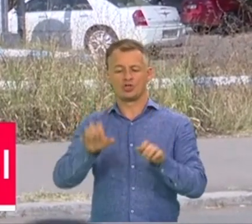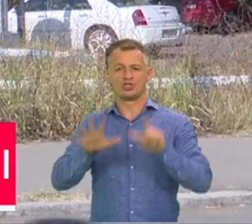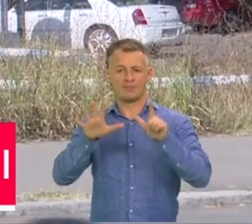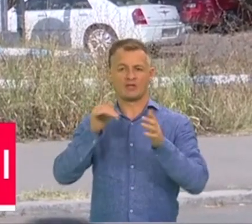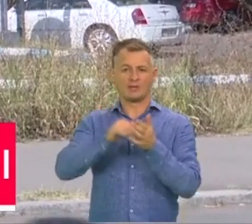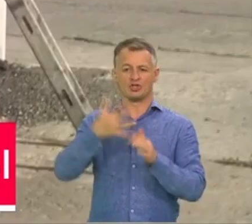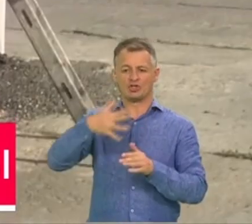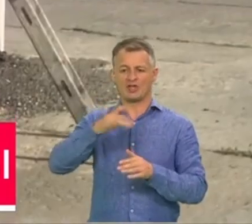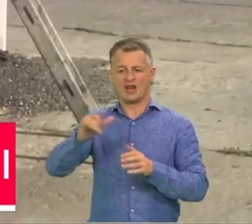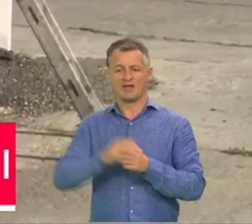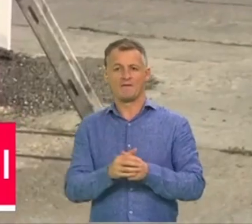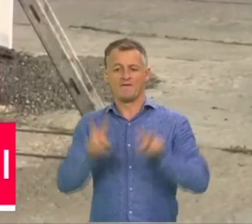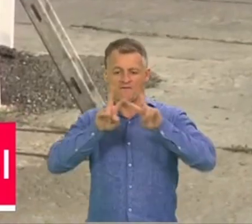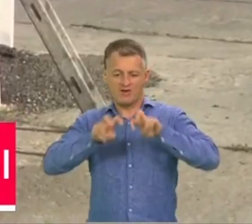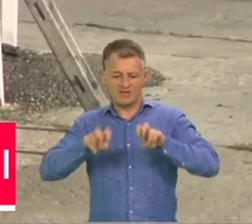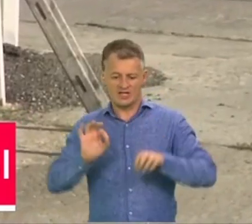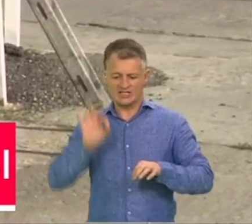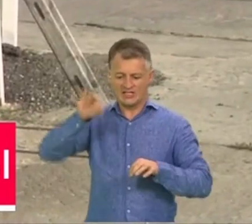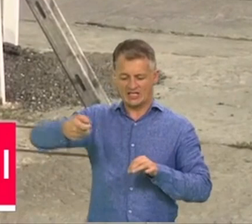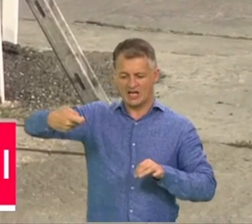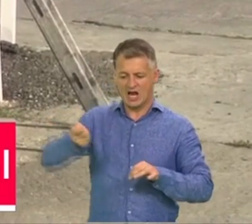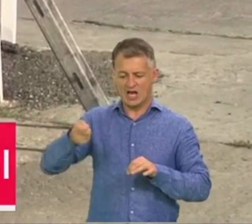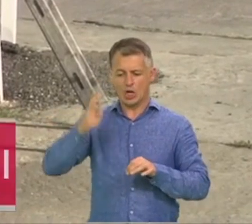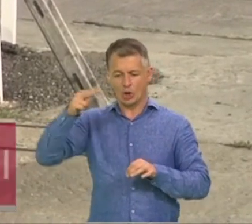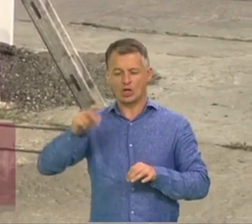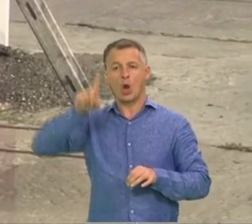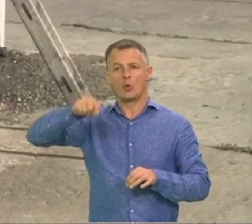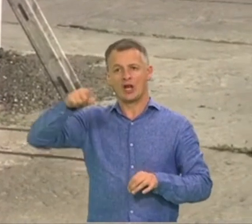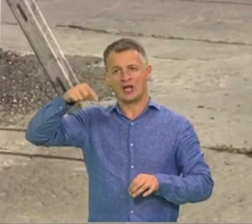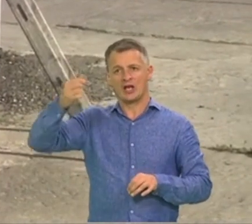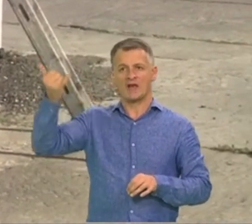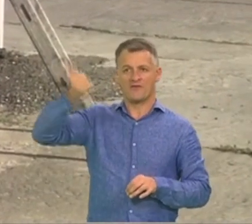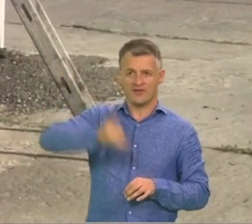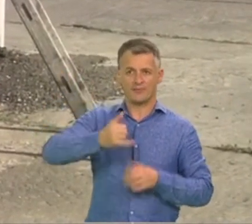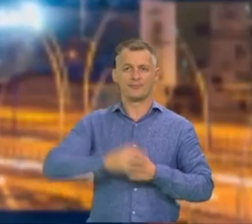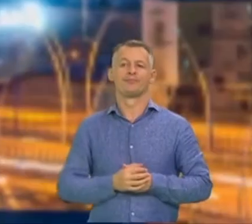197.500 de lei. Verificările la stațiile GPL vor continua în lunile ce vin.